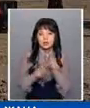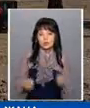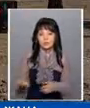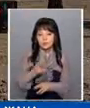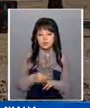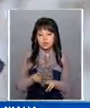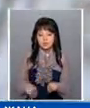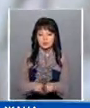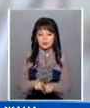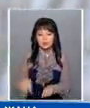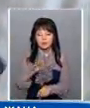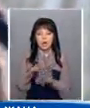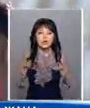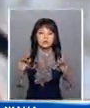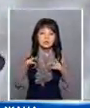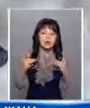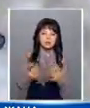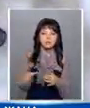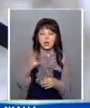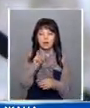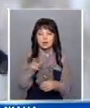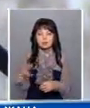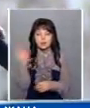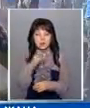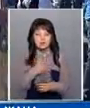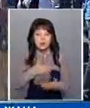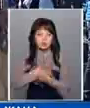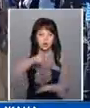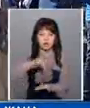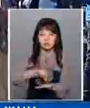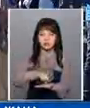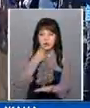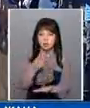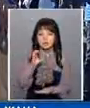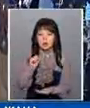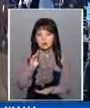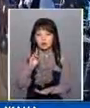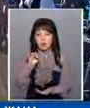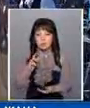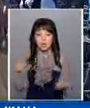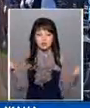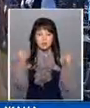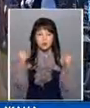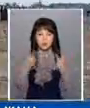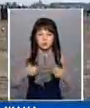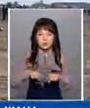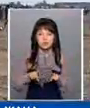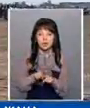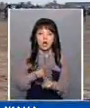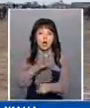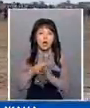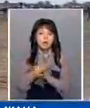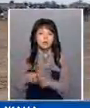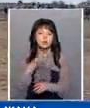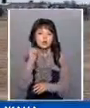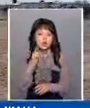ауыл халқы тайлы тұяғымен тегіс жиналды. Концерттік бағдарламамен басталған думанды шара сарқырама спорттық турниріне ұласты. Ауыл жастары